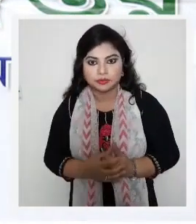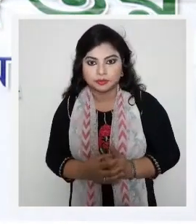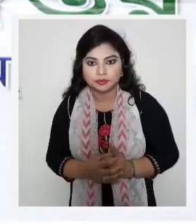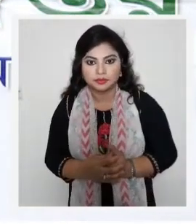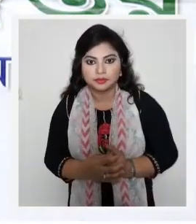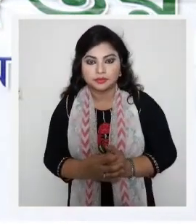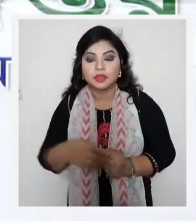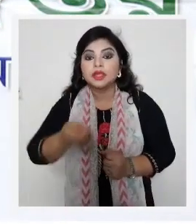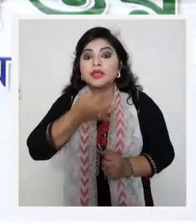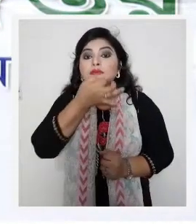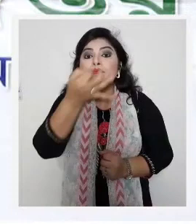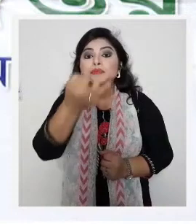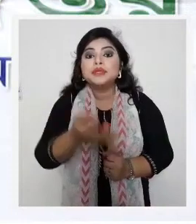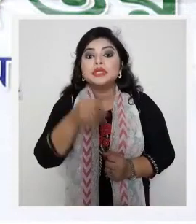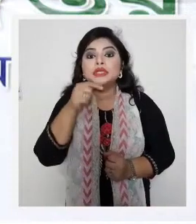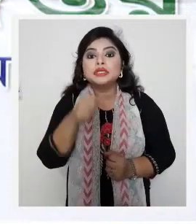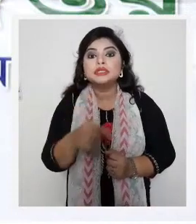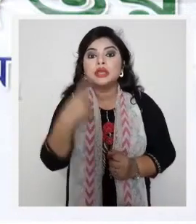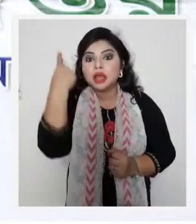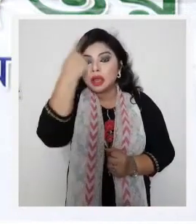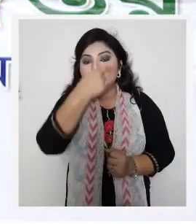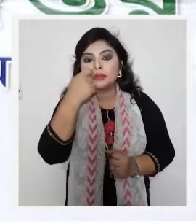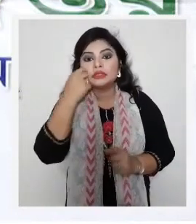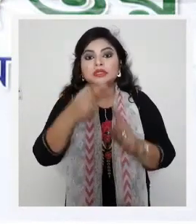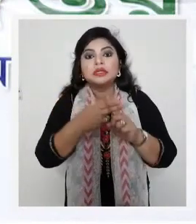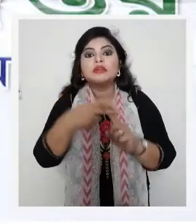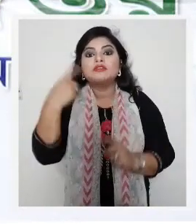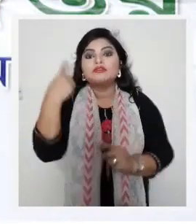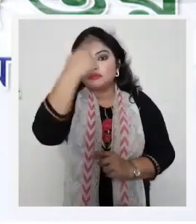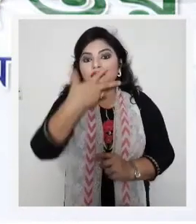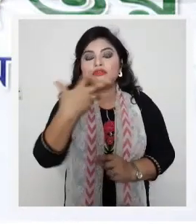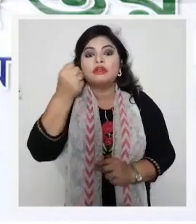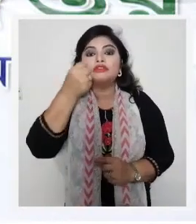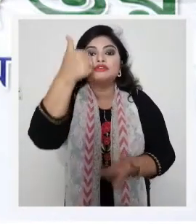এ তথ্য পাওয়া গেছে কেন্দ্রীয় ঔষধাগার স্বাস্থ্য অধিদপ্তর থেকে।